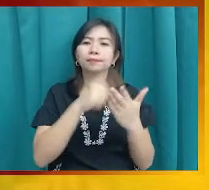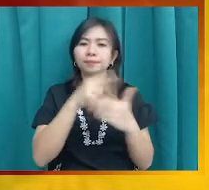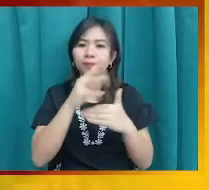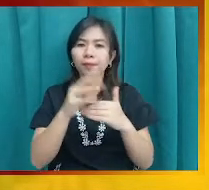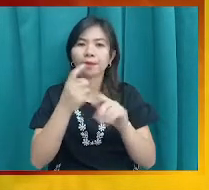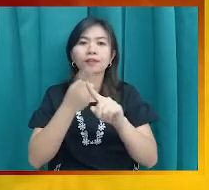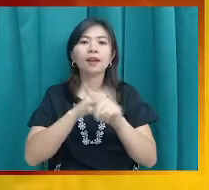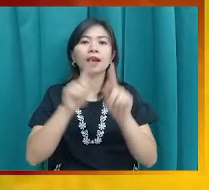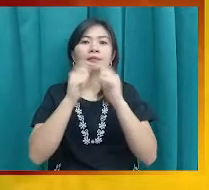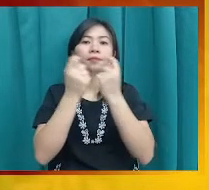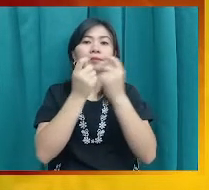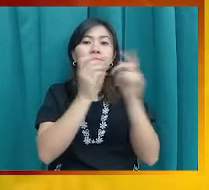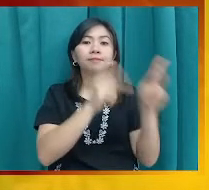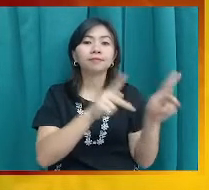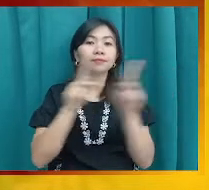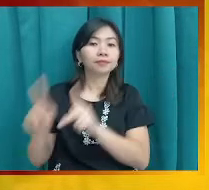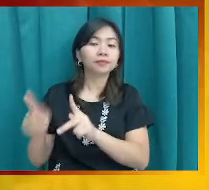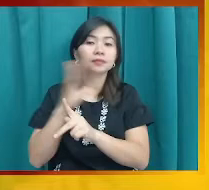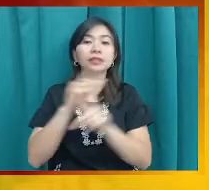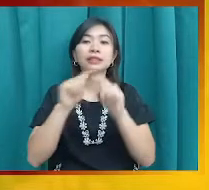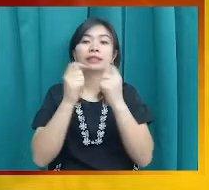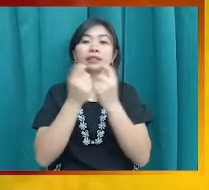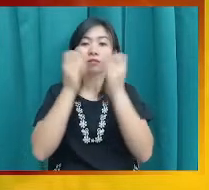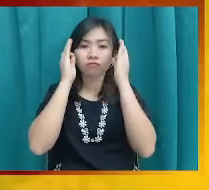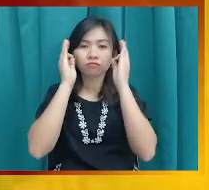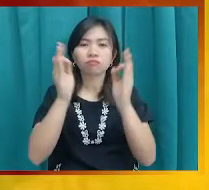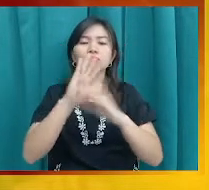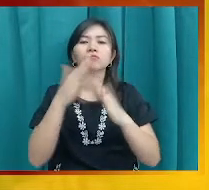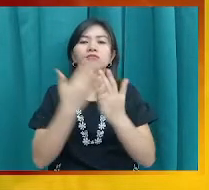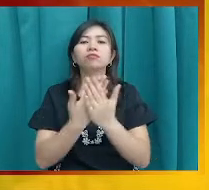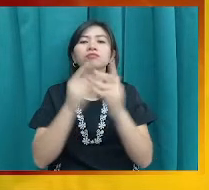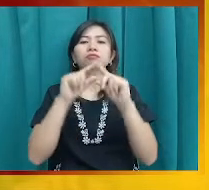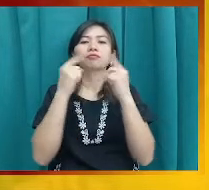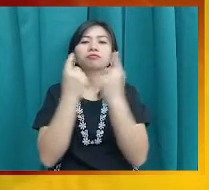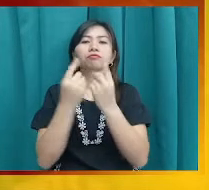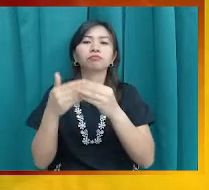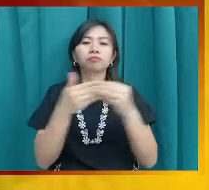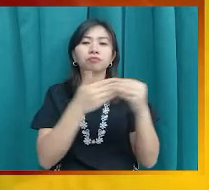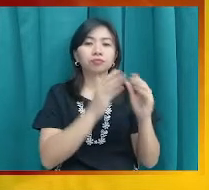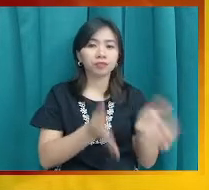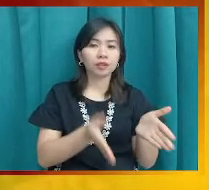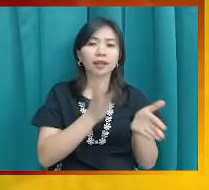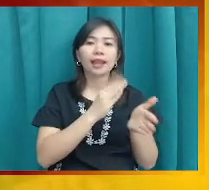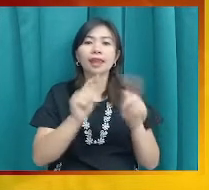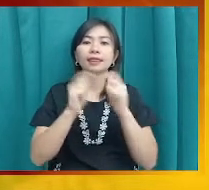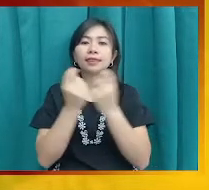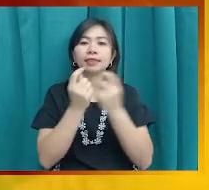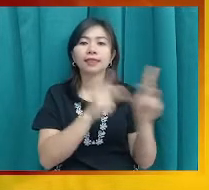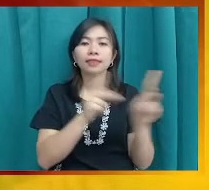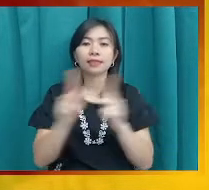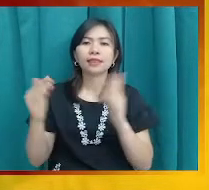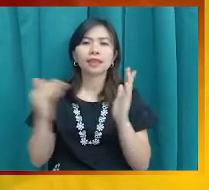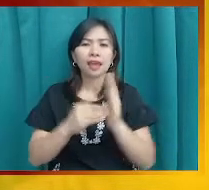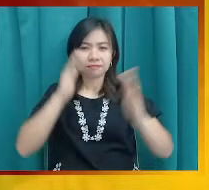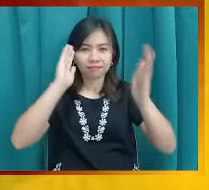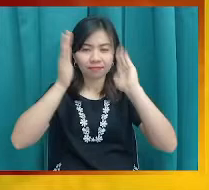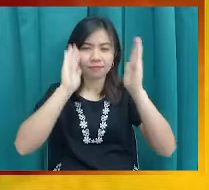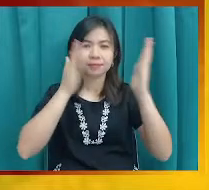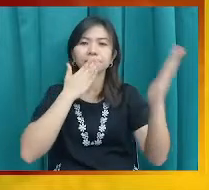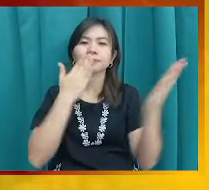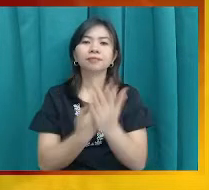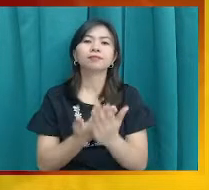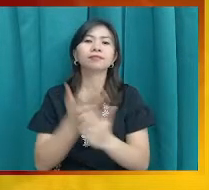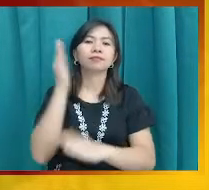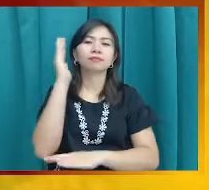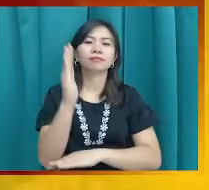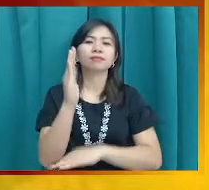Preparation, mga group leaders ng Team Focus, mga group leaders ng Team Prep, magandang hapon po sa inyo pong lahat. Magandang tanghali, should I say,